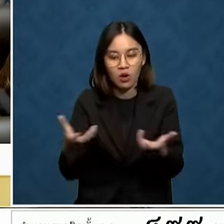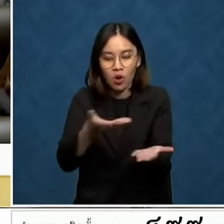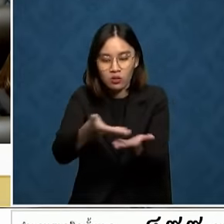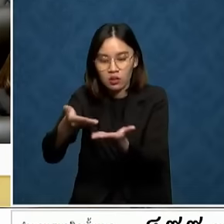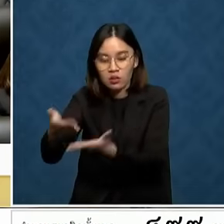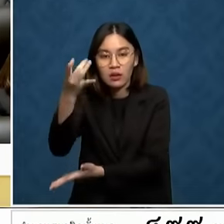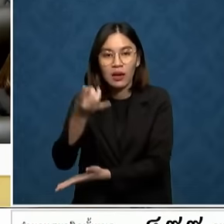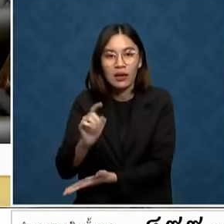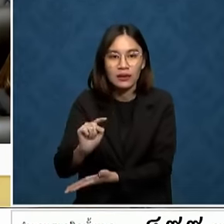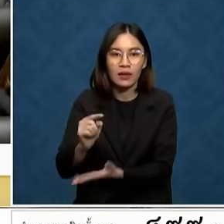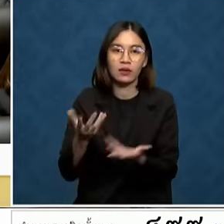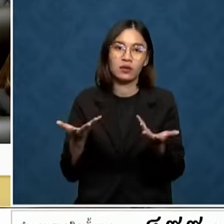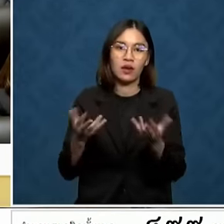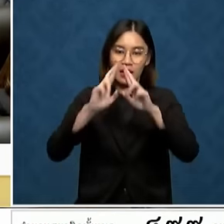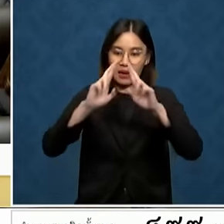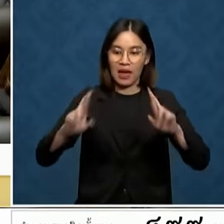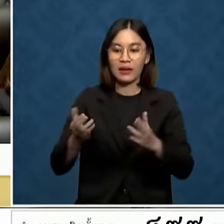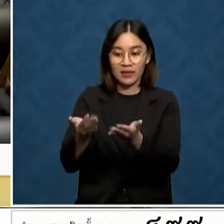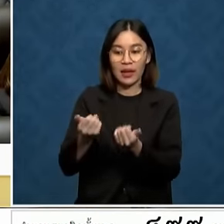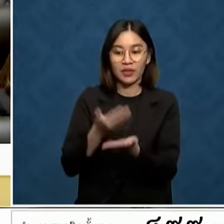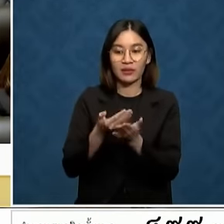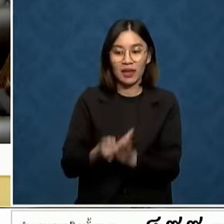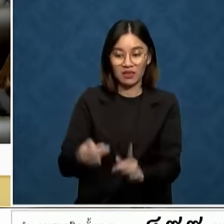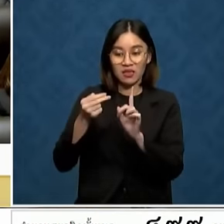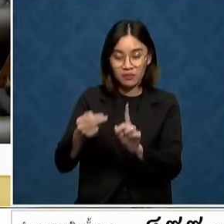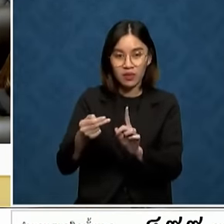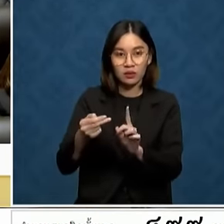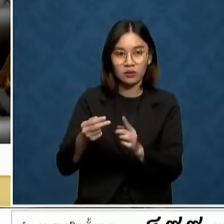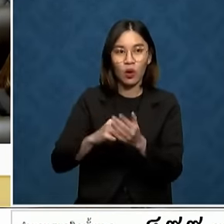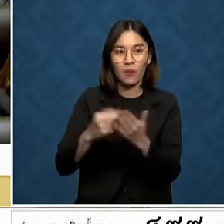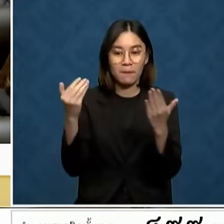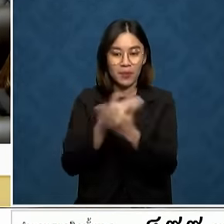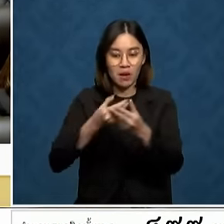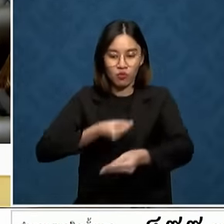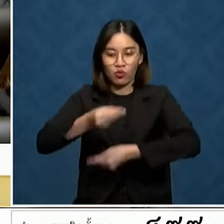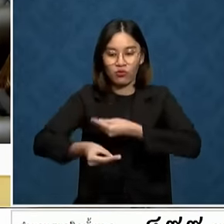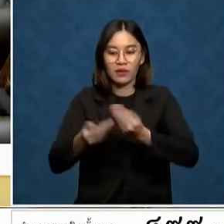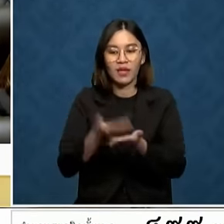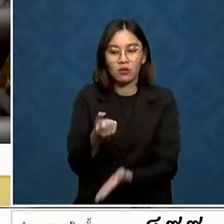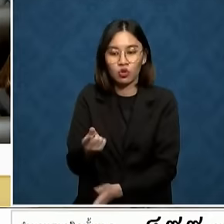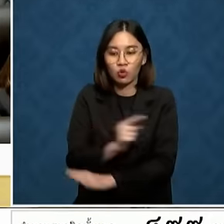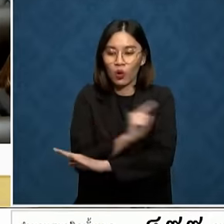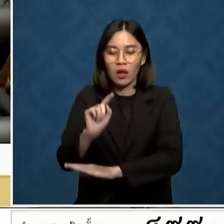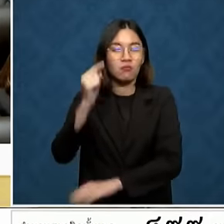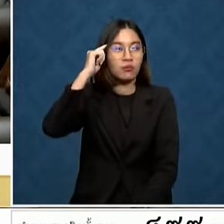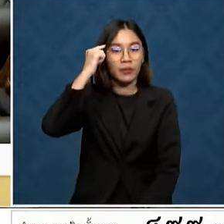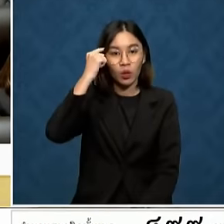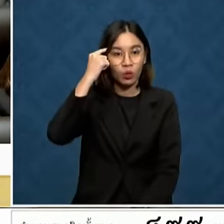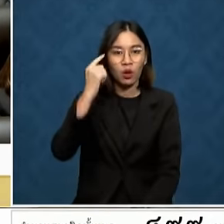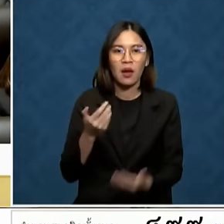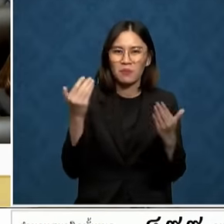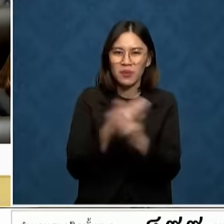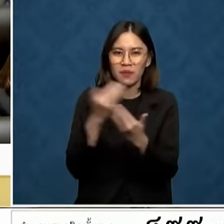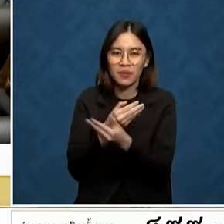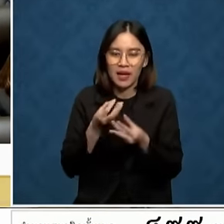ได้ หอไม่ได้และรานคาร์ทรับเงินสบขกสามารถแตงเปเงิสดได้เมอไรถปาคารเปลยนแตงร